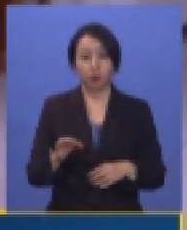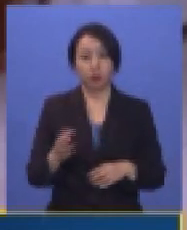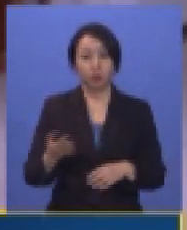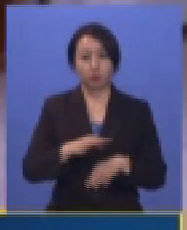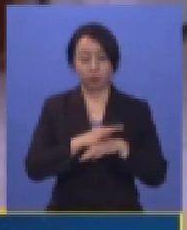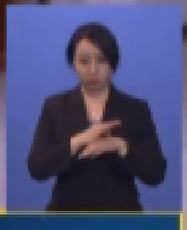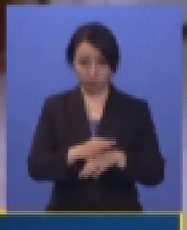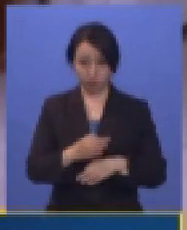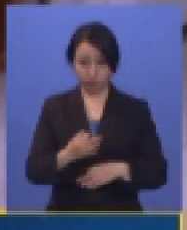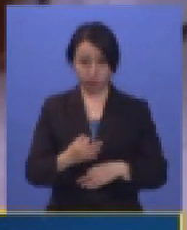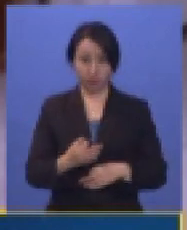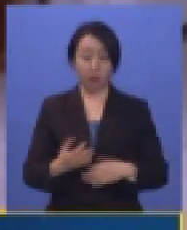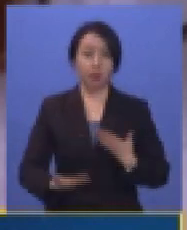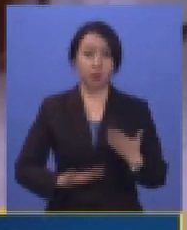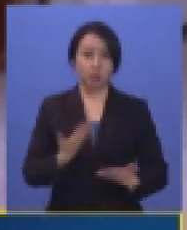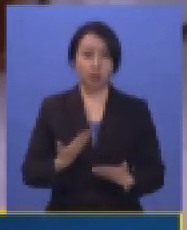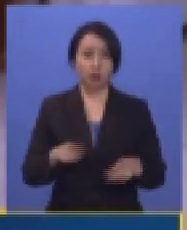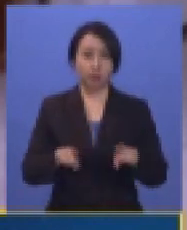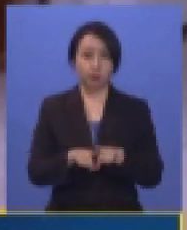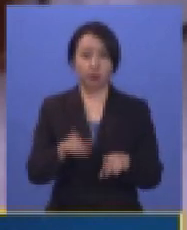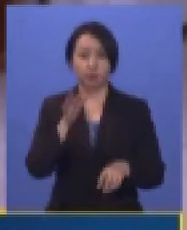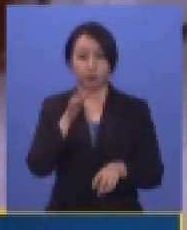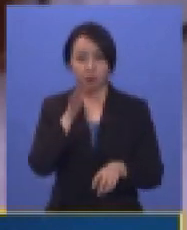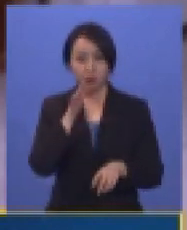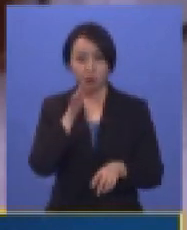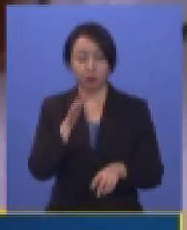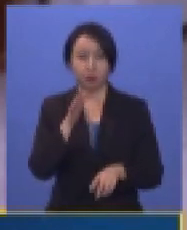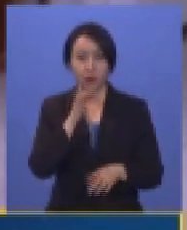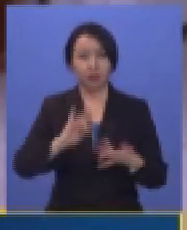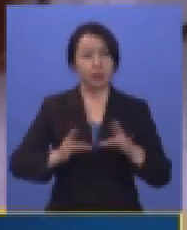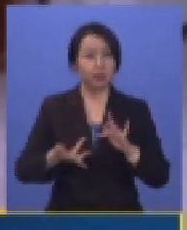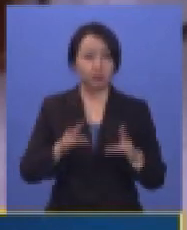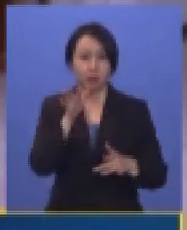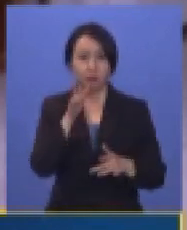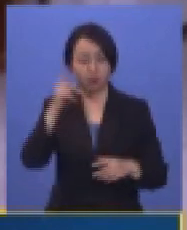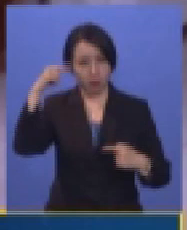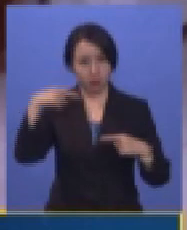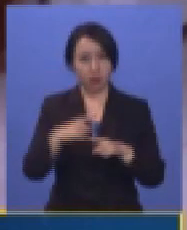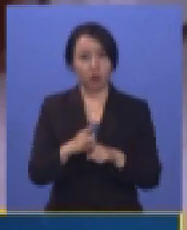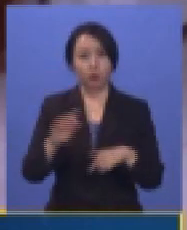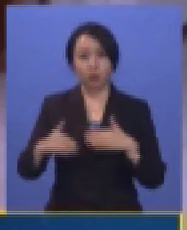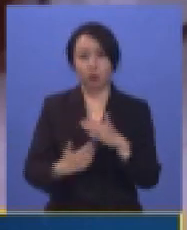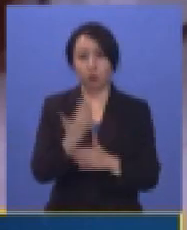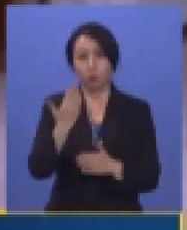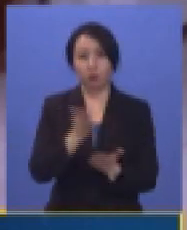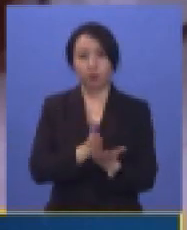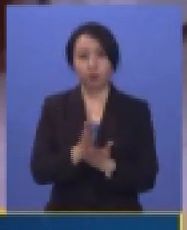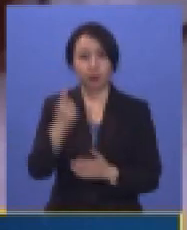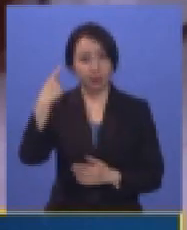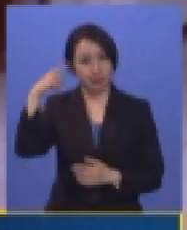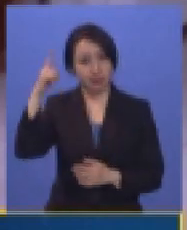идем, шагаем в ногу со временем, век цифровизации, век технологий, новые креативные